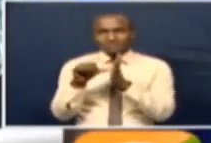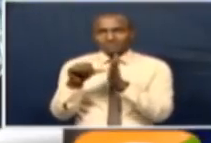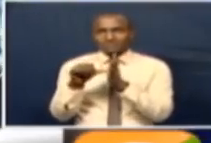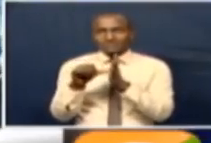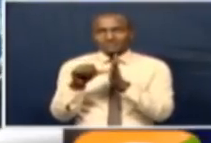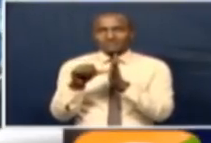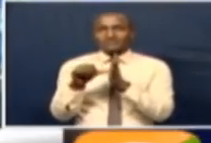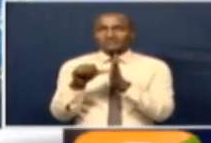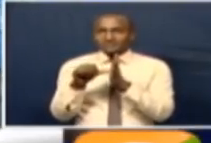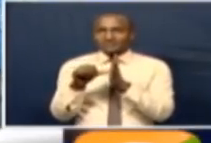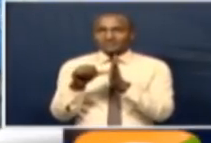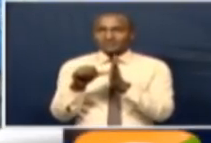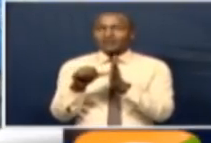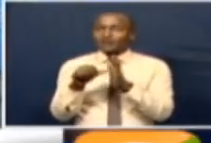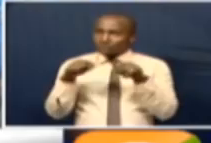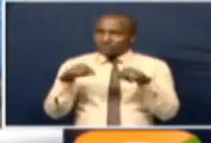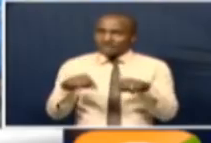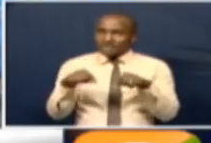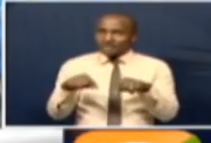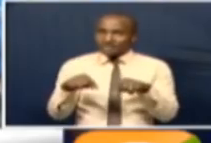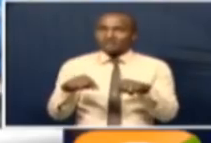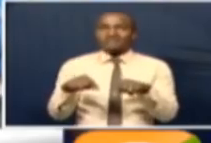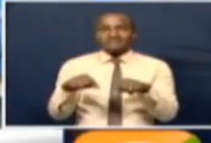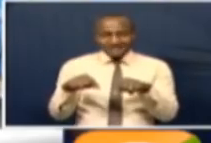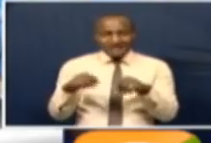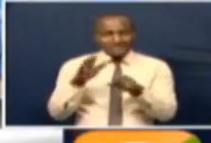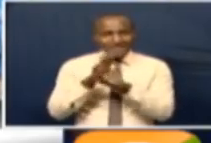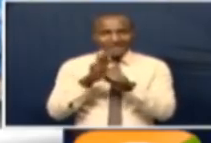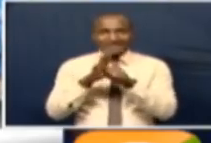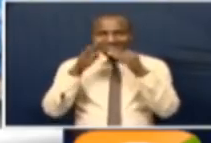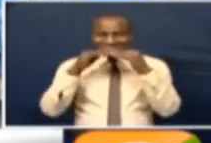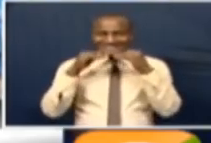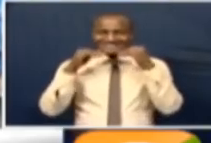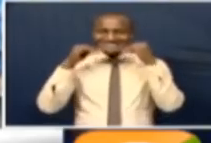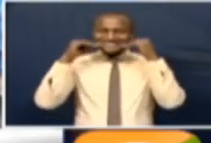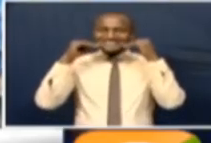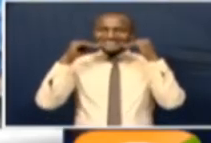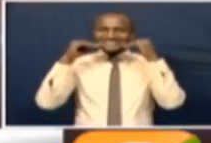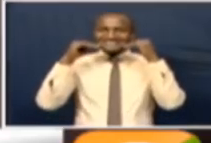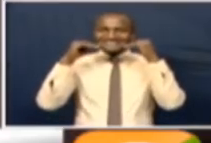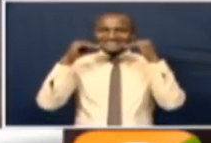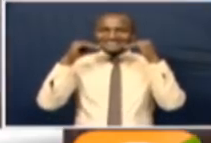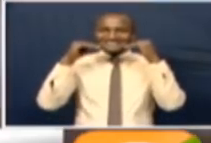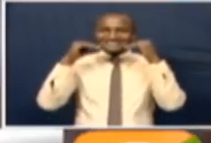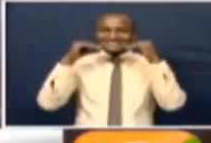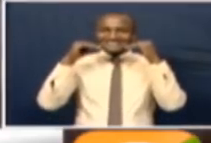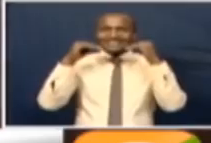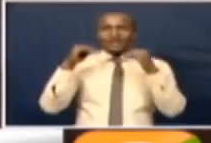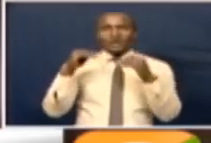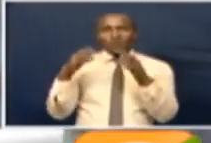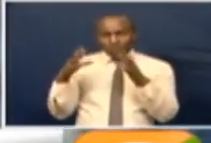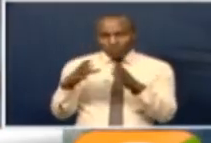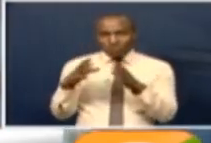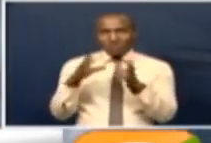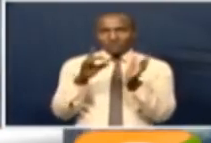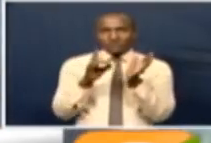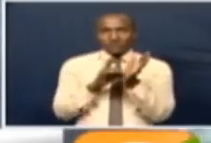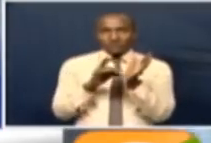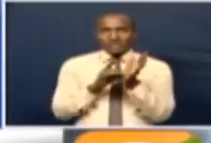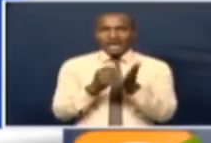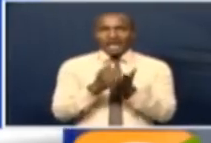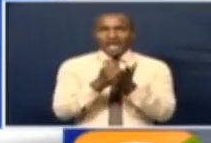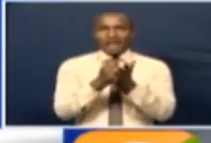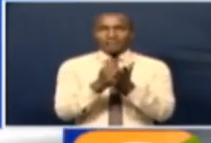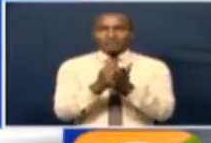ya Kenyatta, angalau leo nyuso za bashasha zinapatikana hapa baada ya kikosi cha madaktari